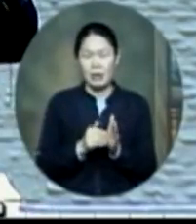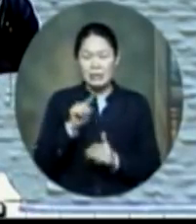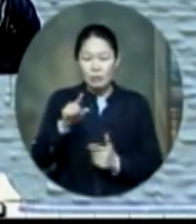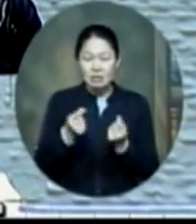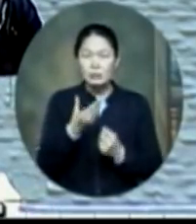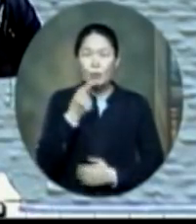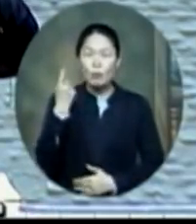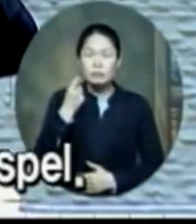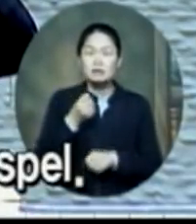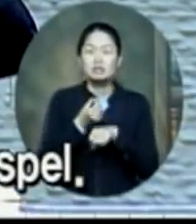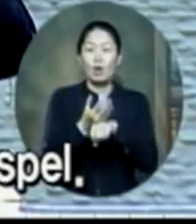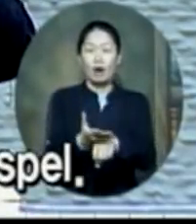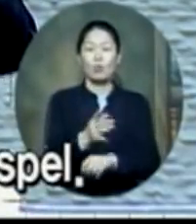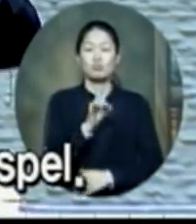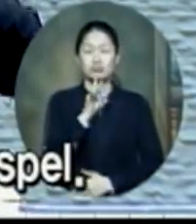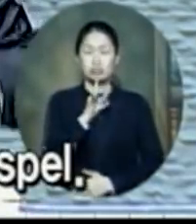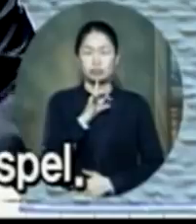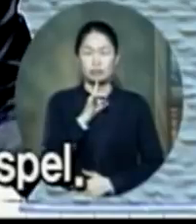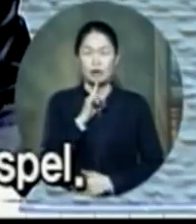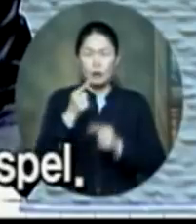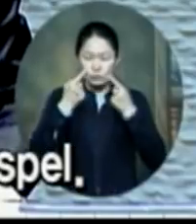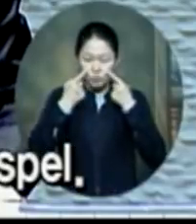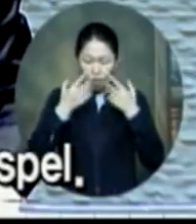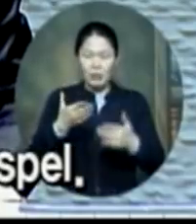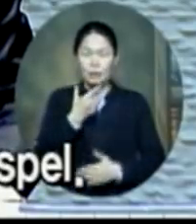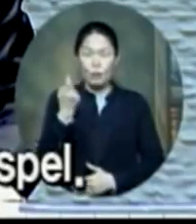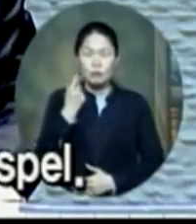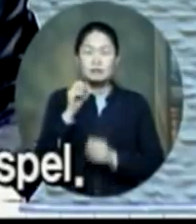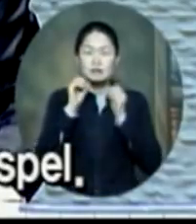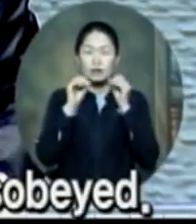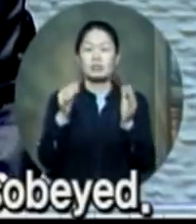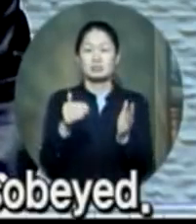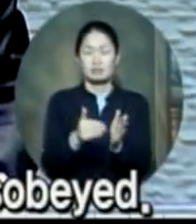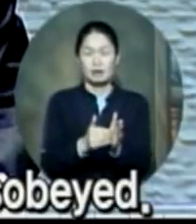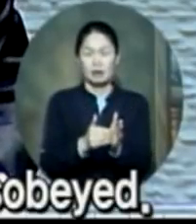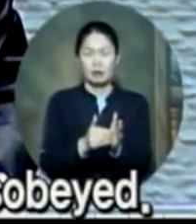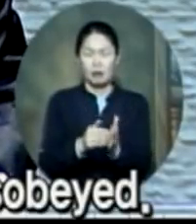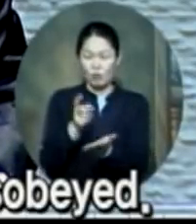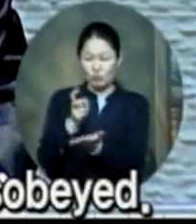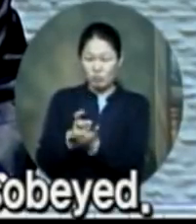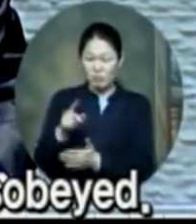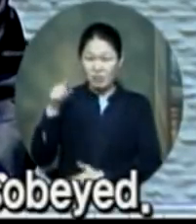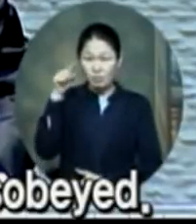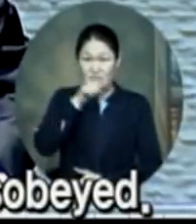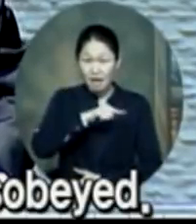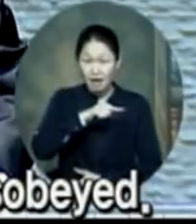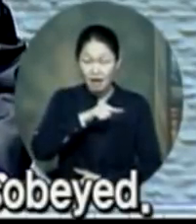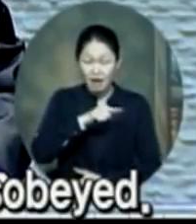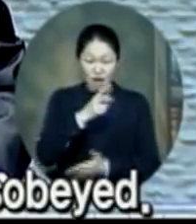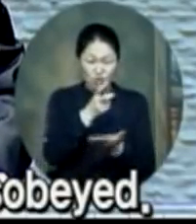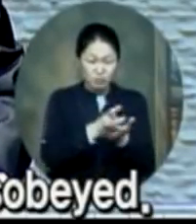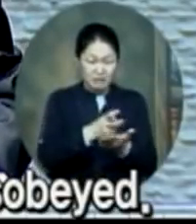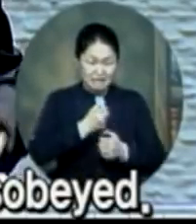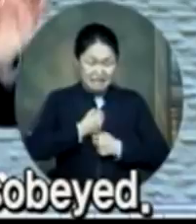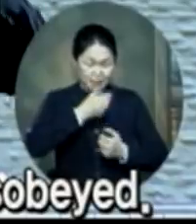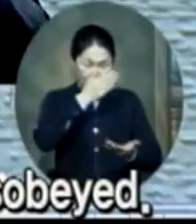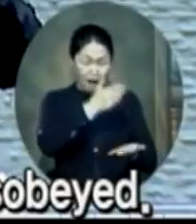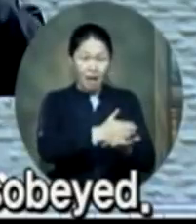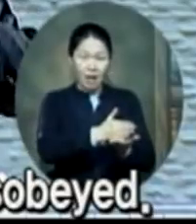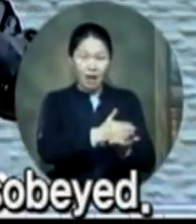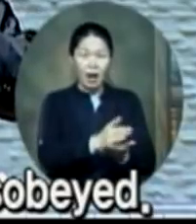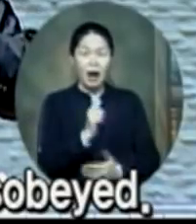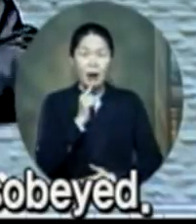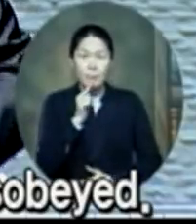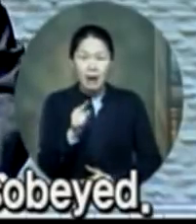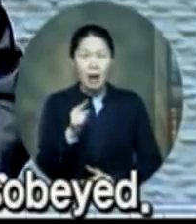복음을 전한 거예요. 정확한 복음을 전했죠. 율법이 나쁘다든지 율법을 지키지 말라든지 말을